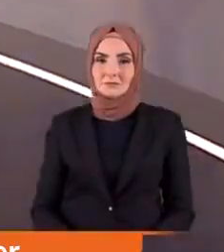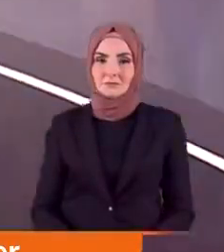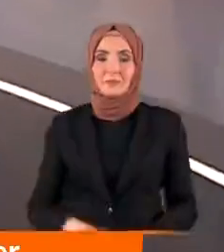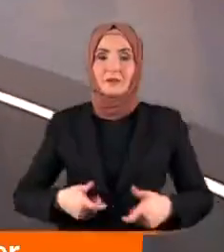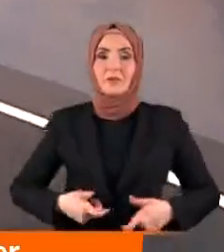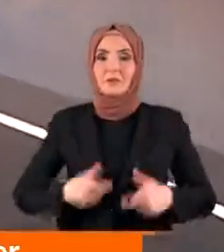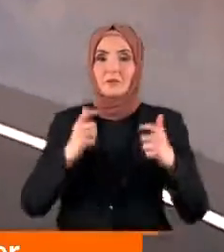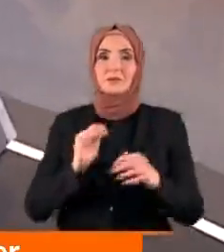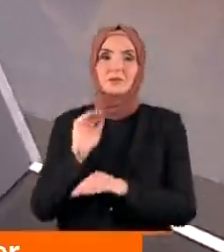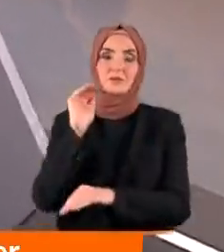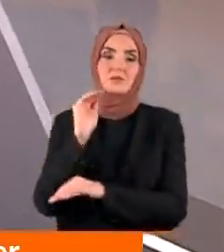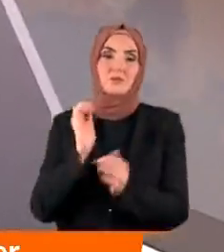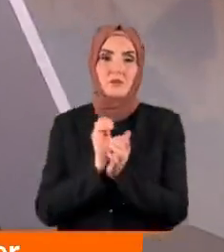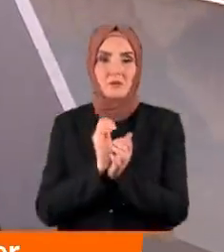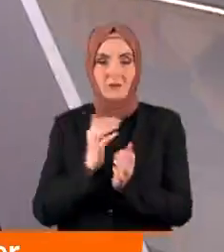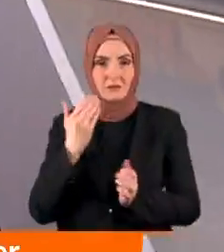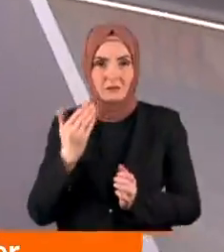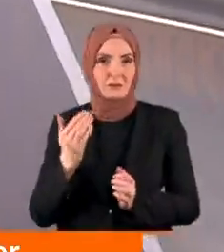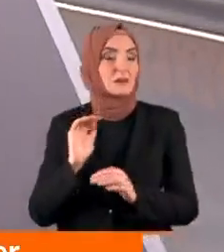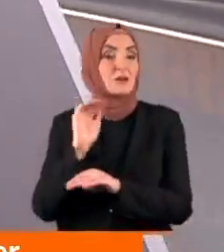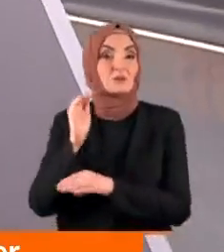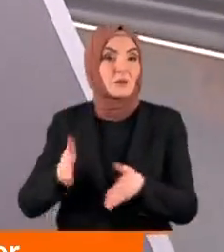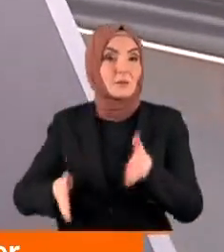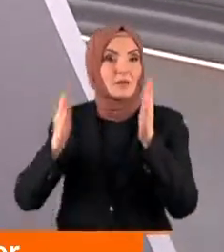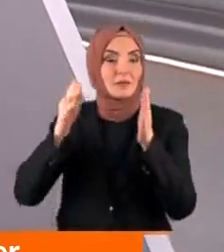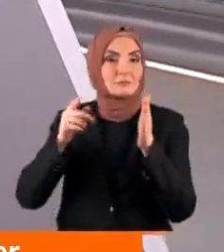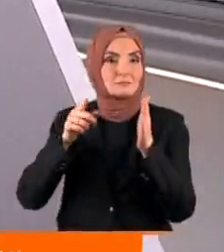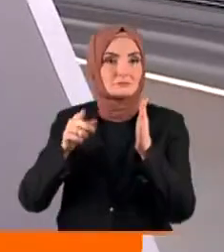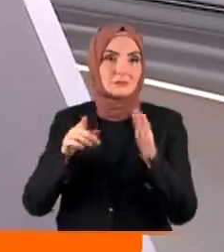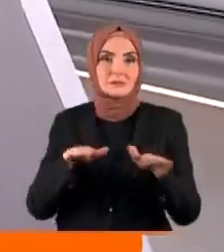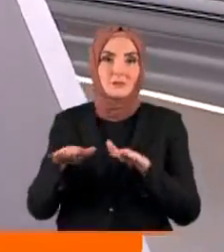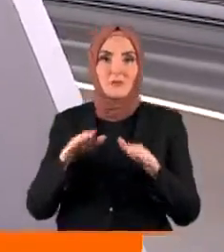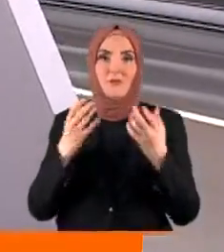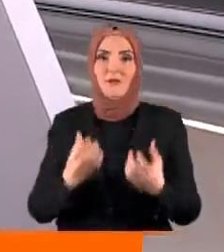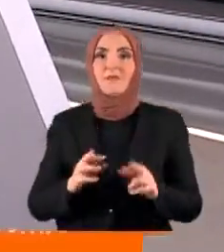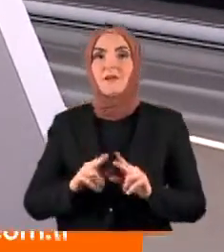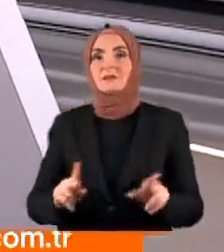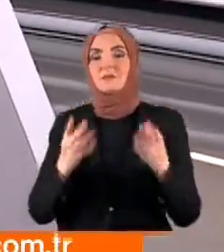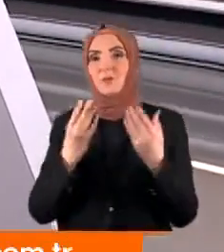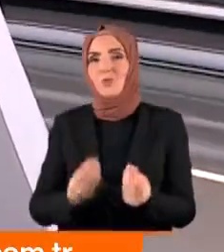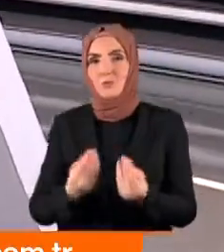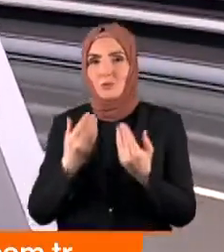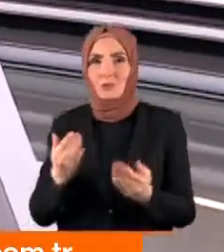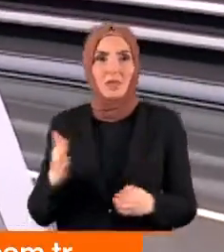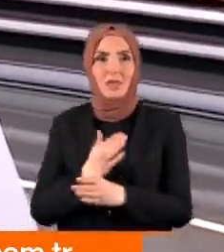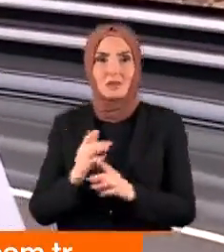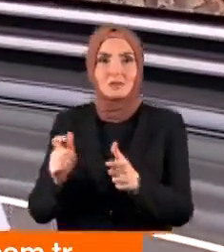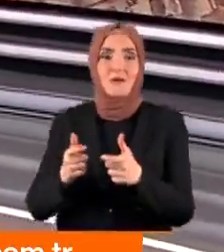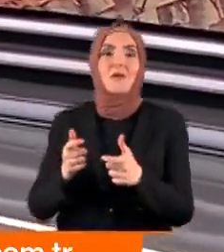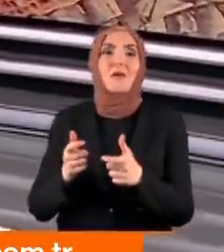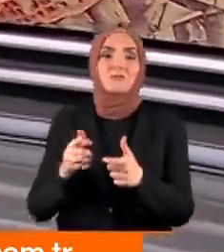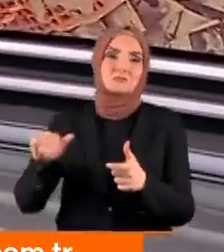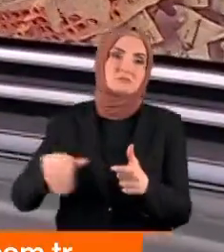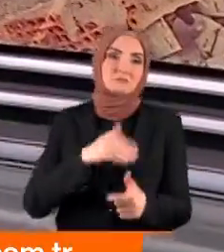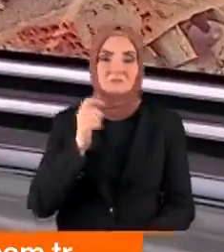Hatay'da yaşayan Rüşvanlı ailesinin yaşadığı bina depremde ağır hasar almış ve eşyalarını alamadan evlerinden ayrılmak zorunda kalmışlardı.